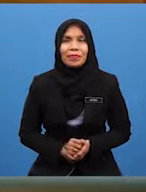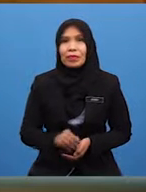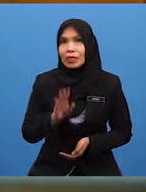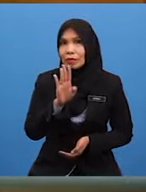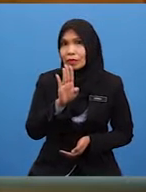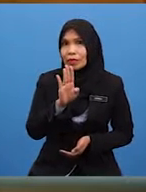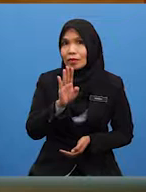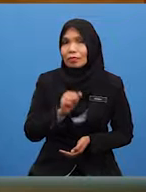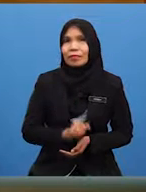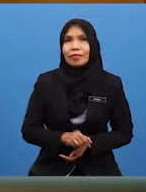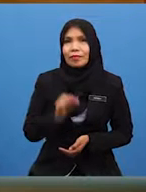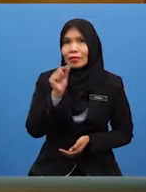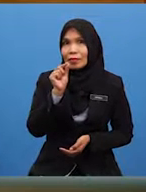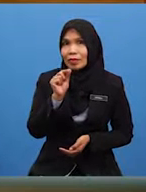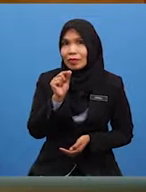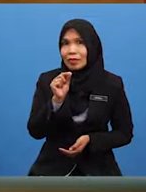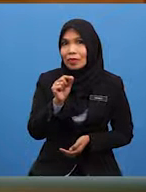B. Titik